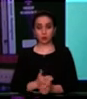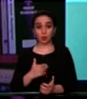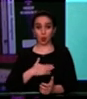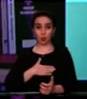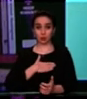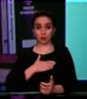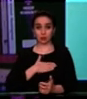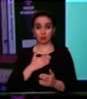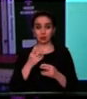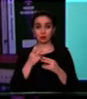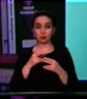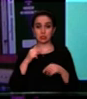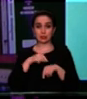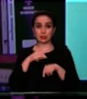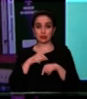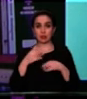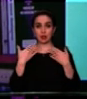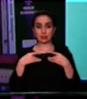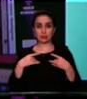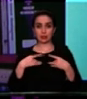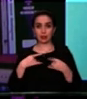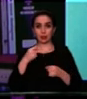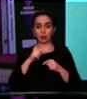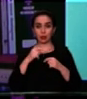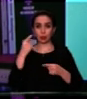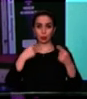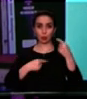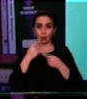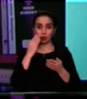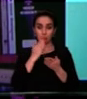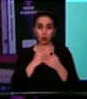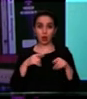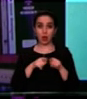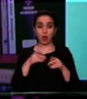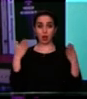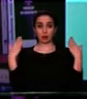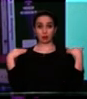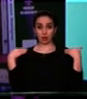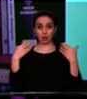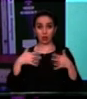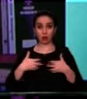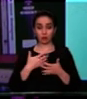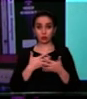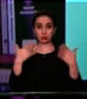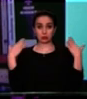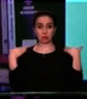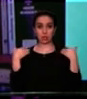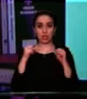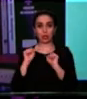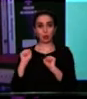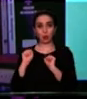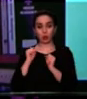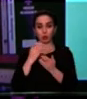Oldingi qismida sezgi a'zolari, nerv tugunlari bo'ladi. Hayvonlarning yelka tomoni esa himoya qilish funksiyasini